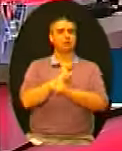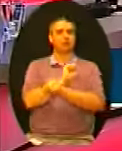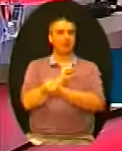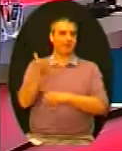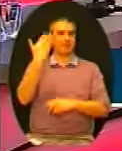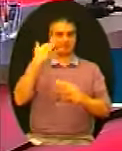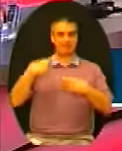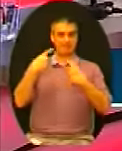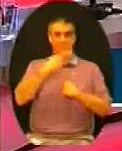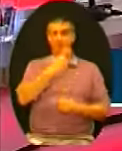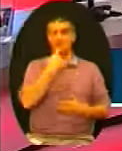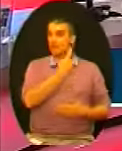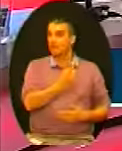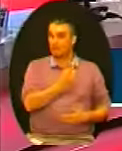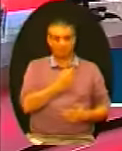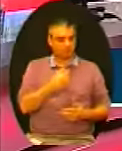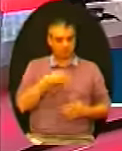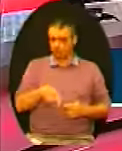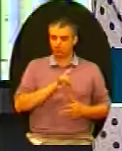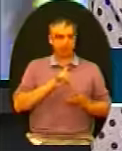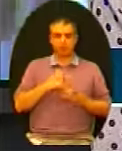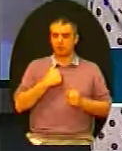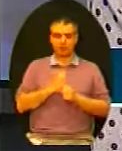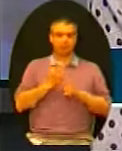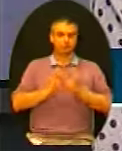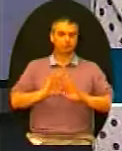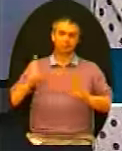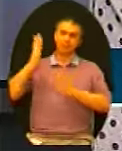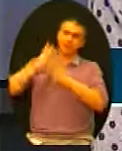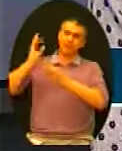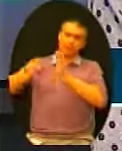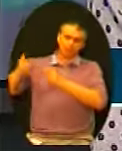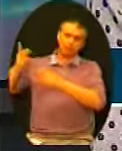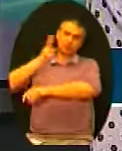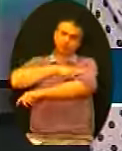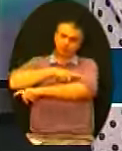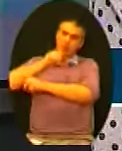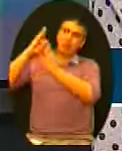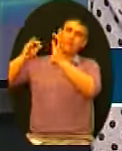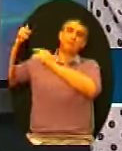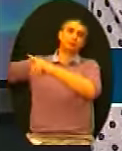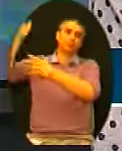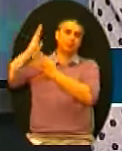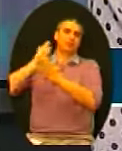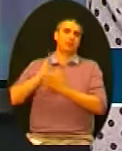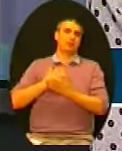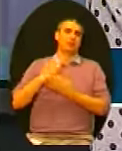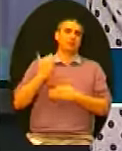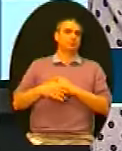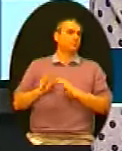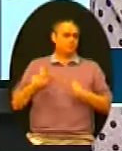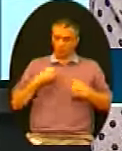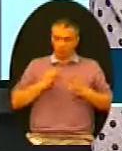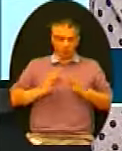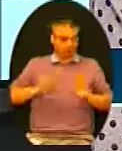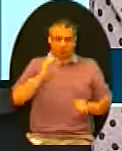כתבה שאנחנו לא במקום ששופטים, כבר הפרקליטות עבדה והמשטרה עבדה ובית המשפט החליט וקבע, אנחנו לא